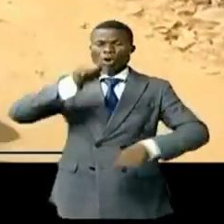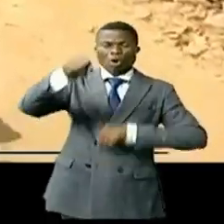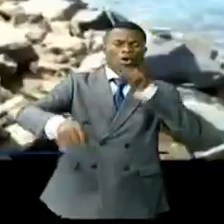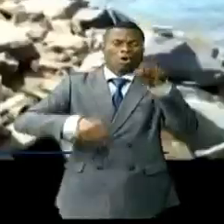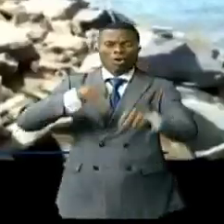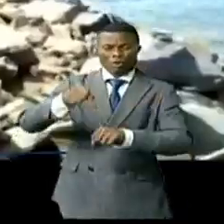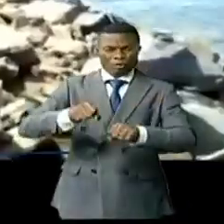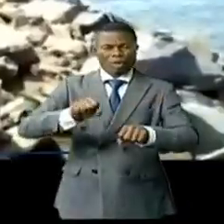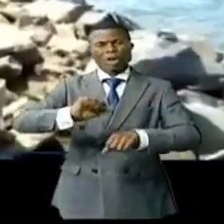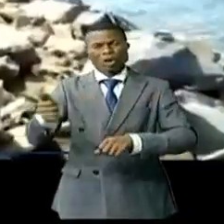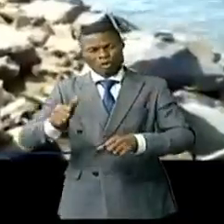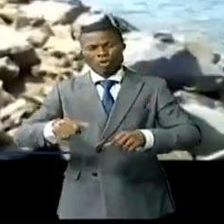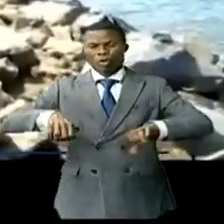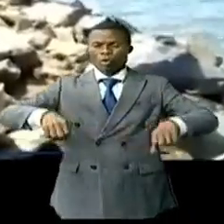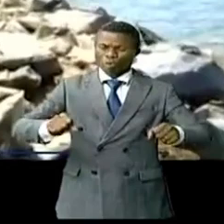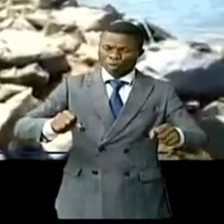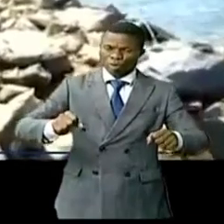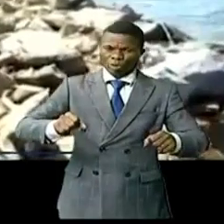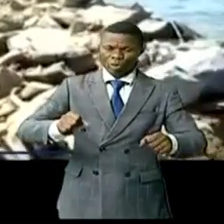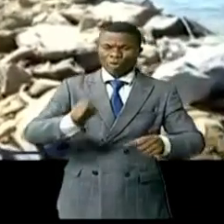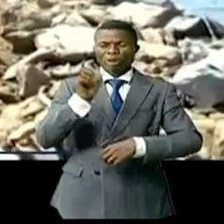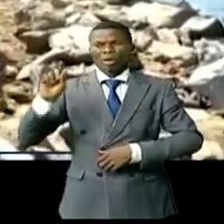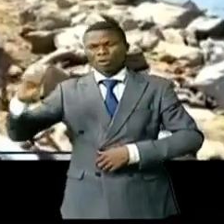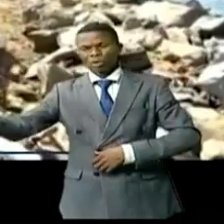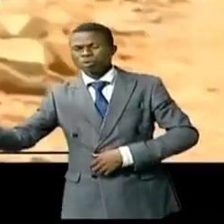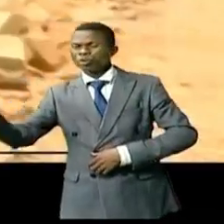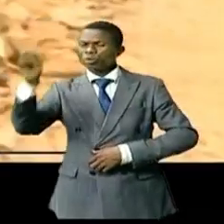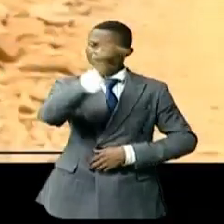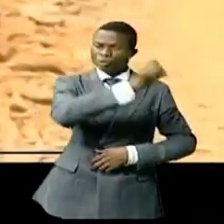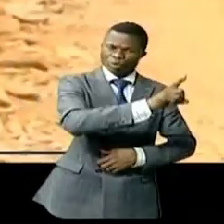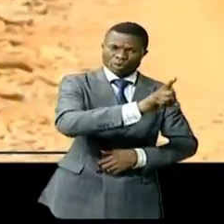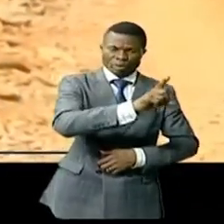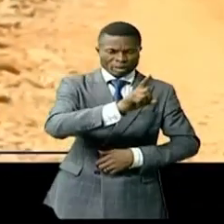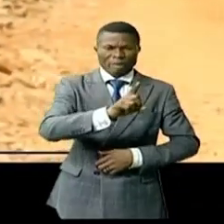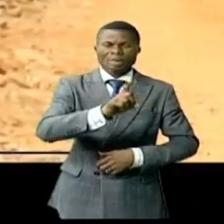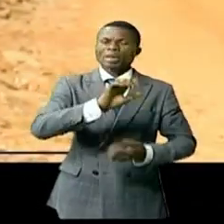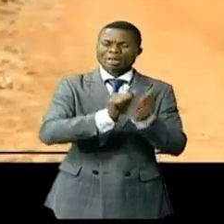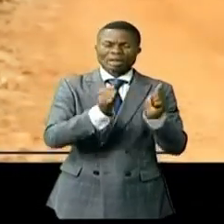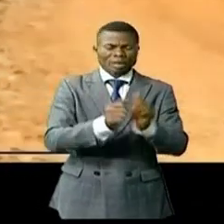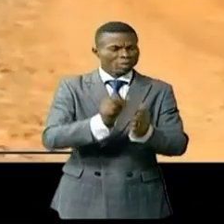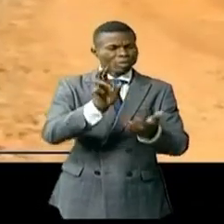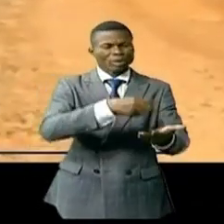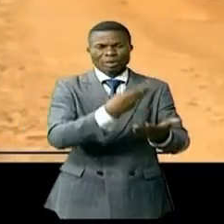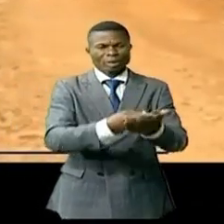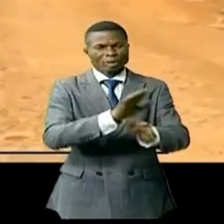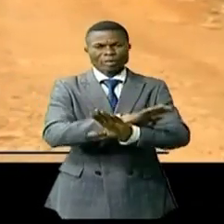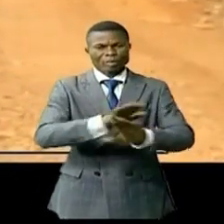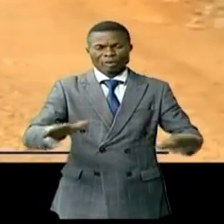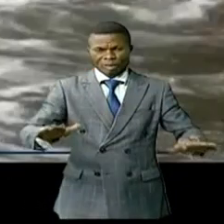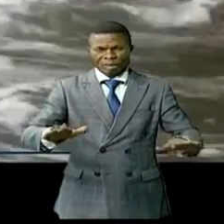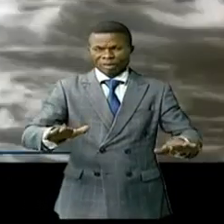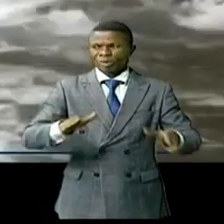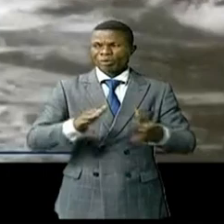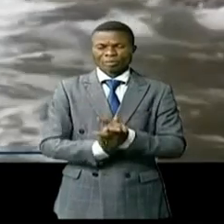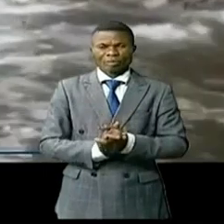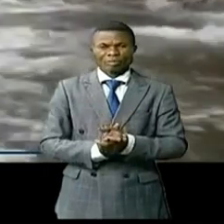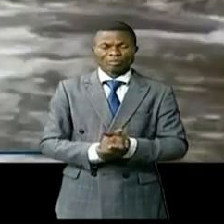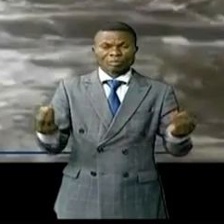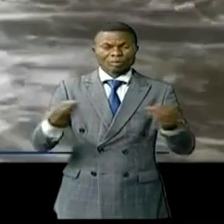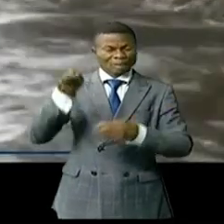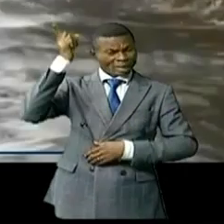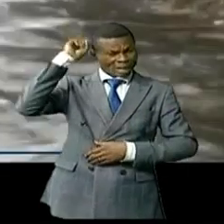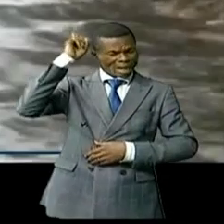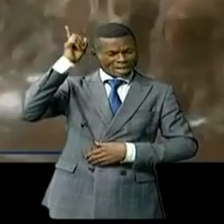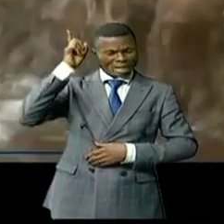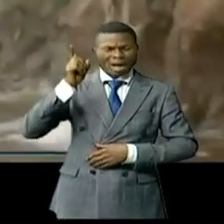petits engins motorisés qui quittent Ouvira jusqu'à Mboko sans risque de tomber dans les eaux du lac Tanganyika comme c'était le cas